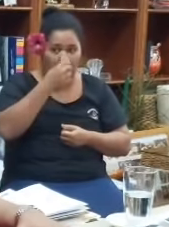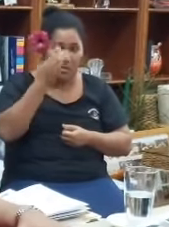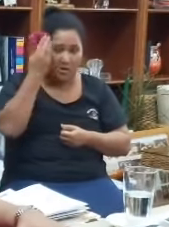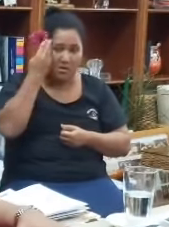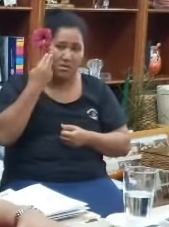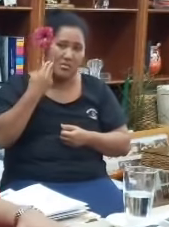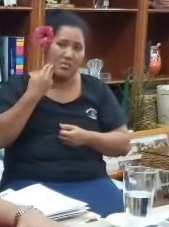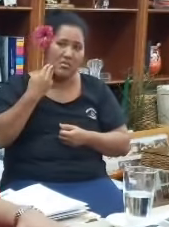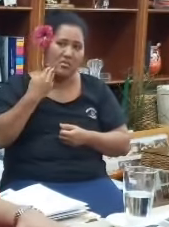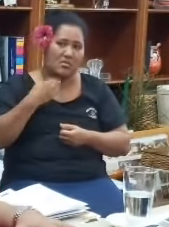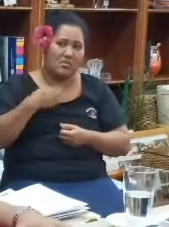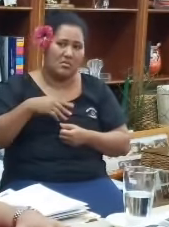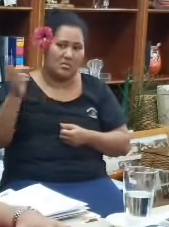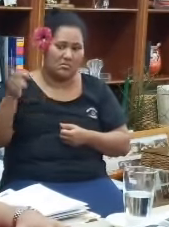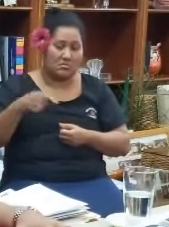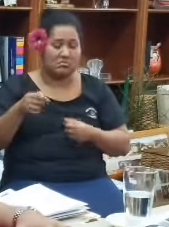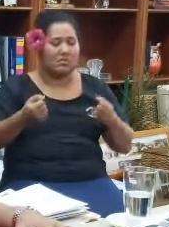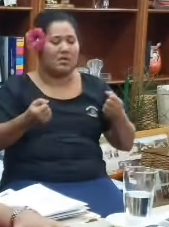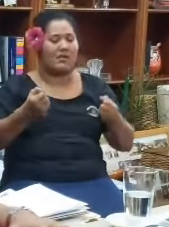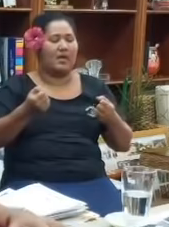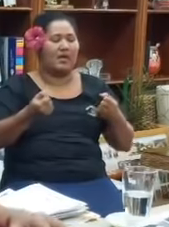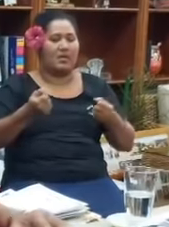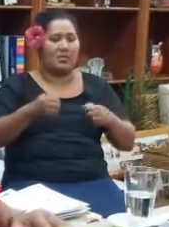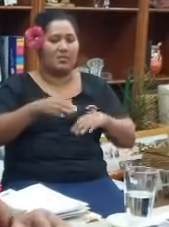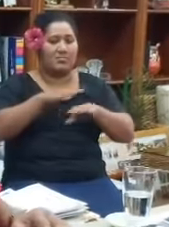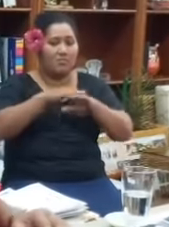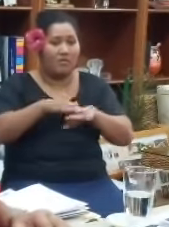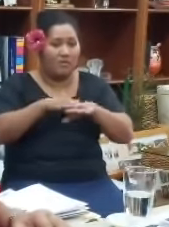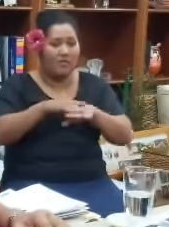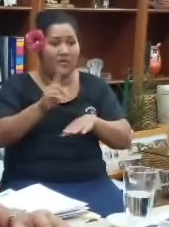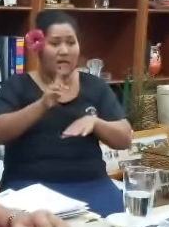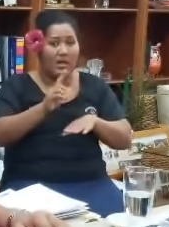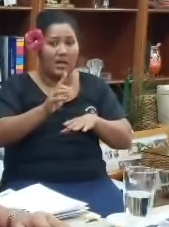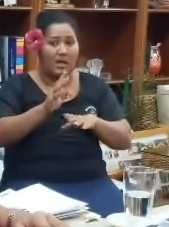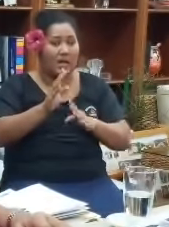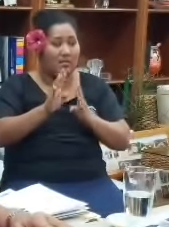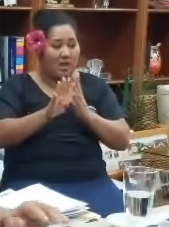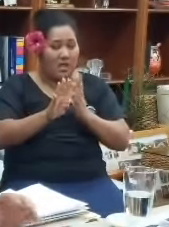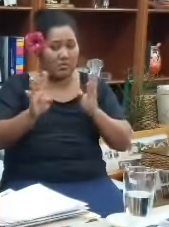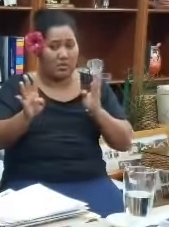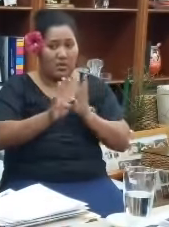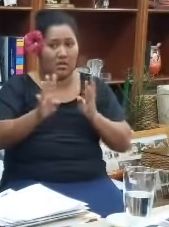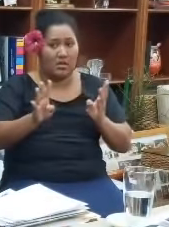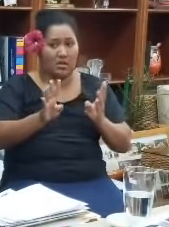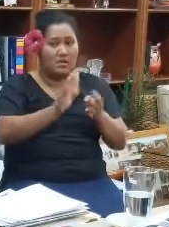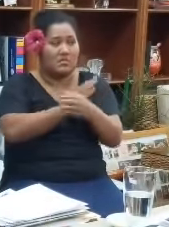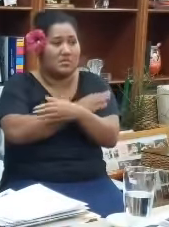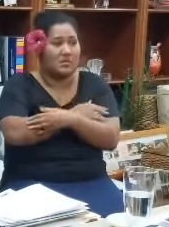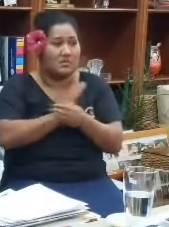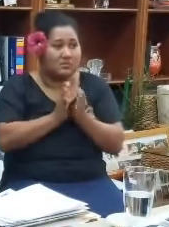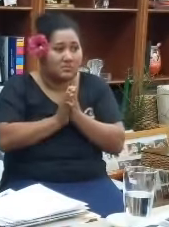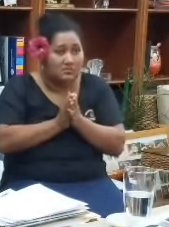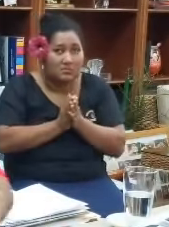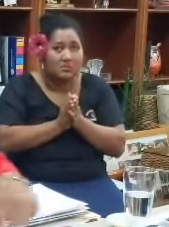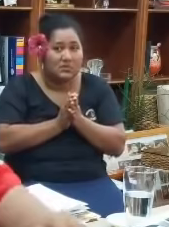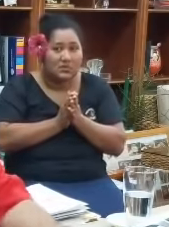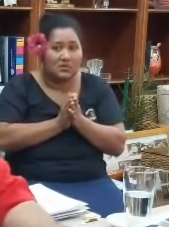vale. O ngo fo fo mai la lo pau. Ah. Ma pili ma mai mai foi fo mai